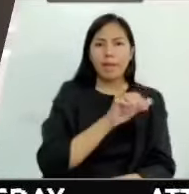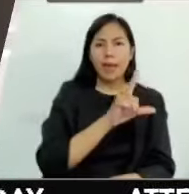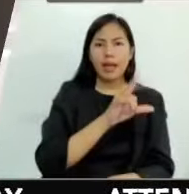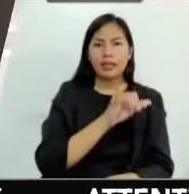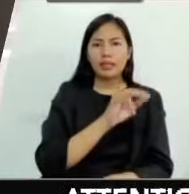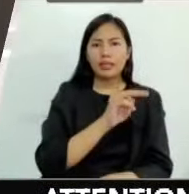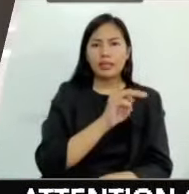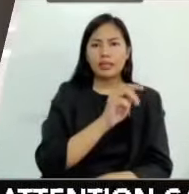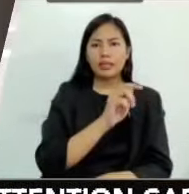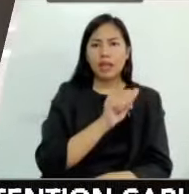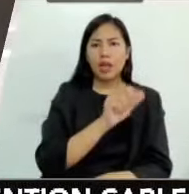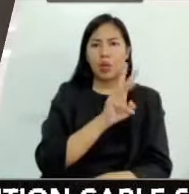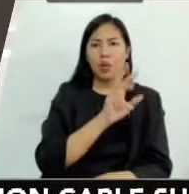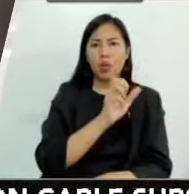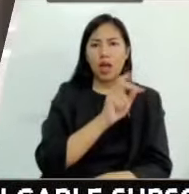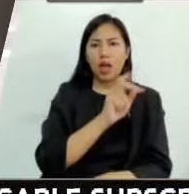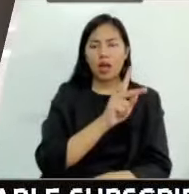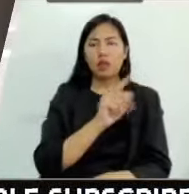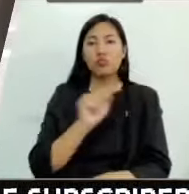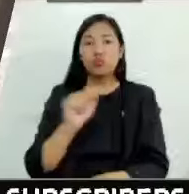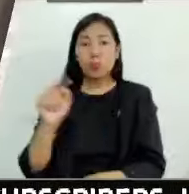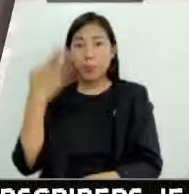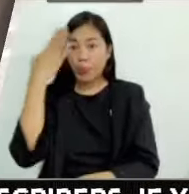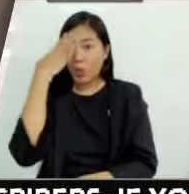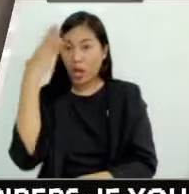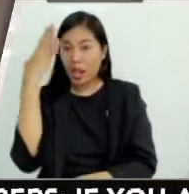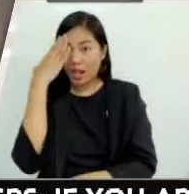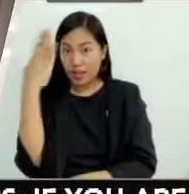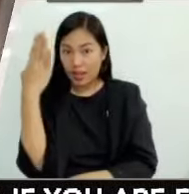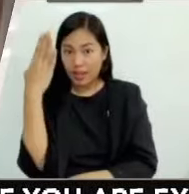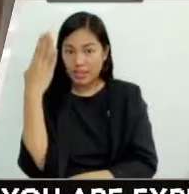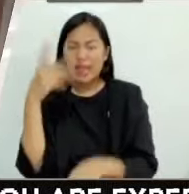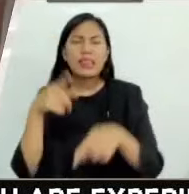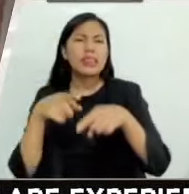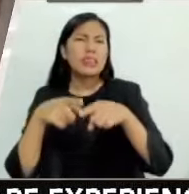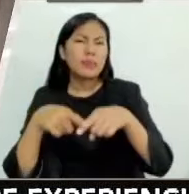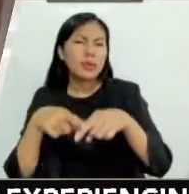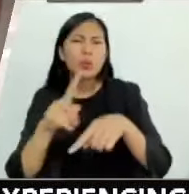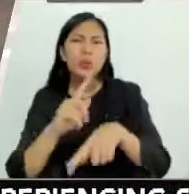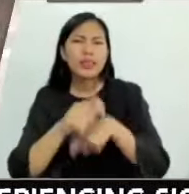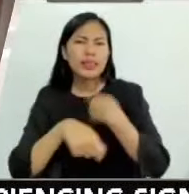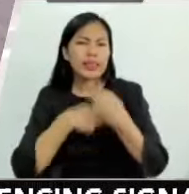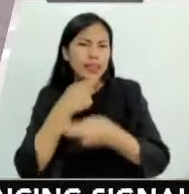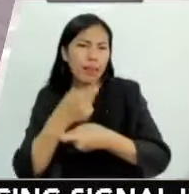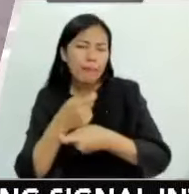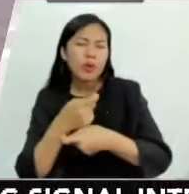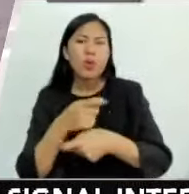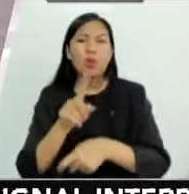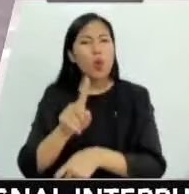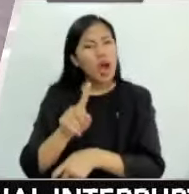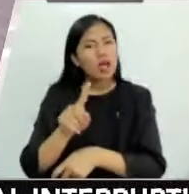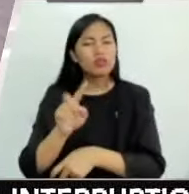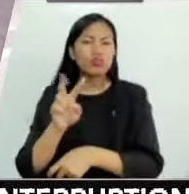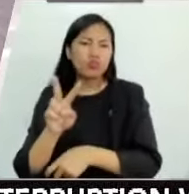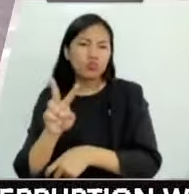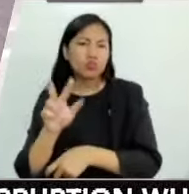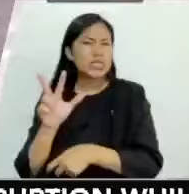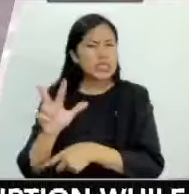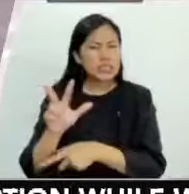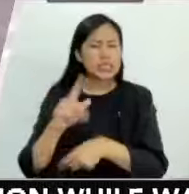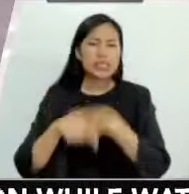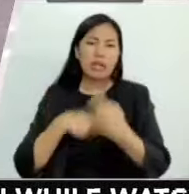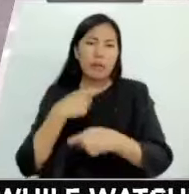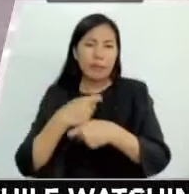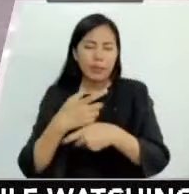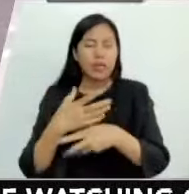hanggang 223 pesos, depending kung class 1, 2 or 3 na sasakyan. Kung end-to-end naman ang biyahe o mula Balintawak